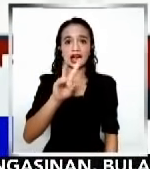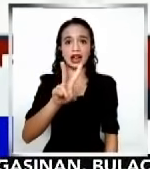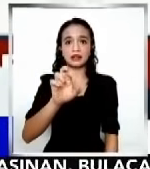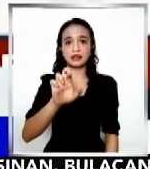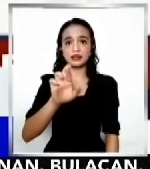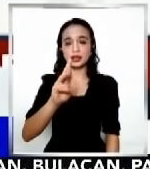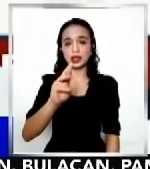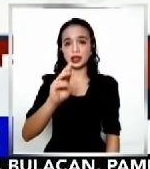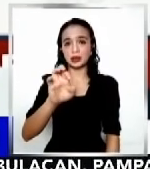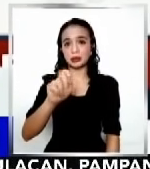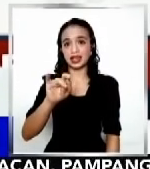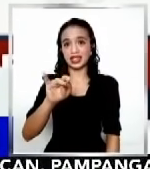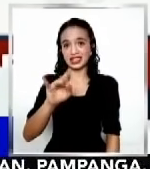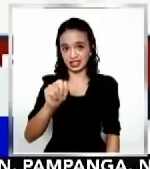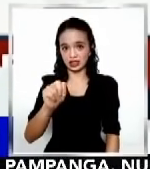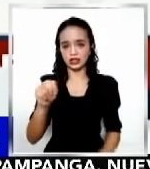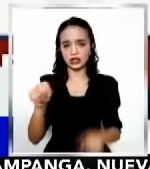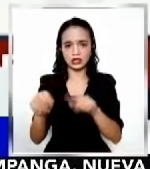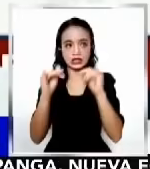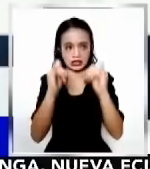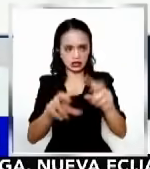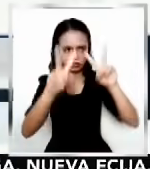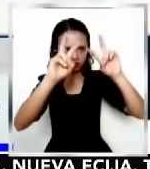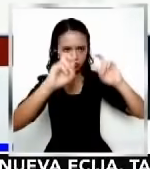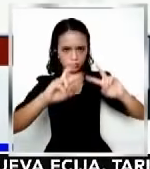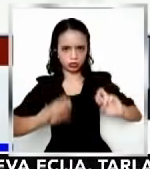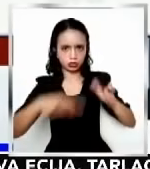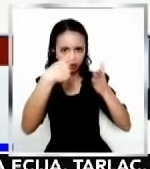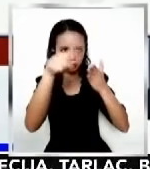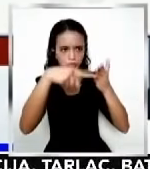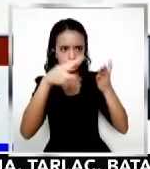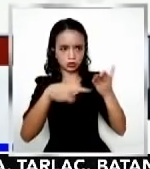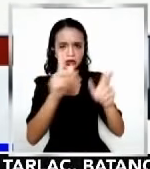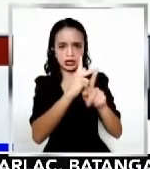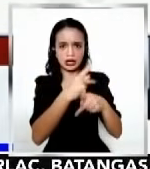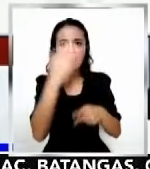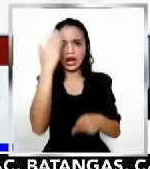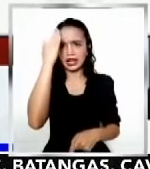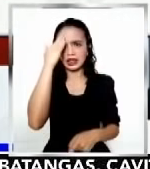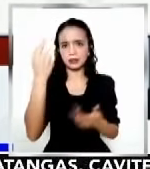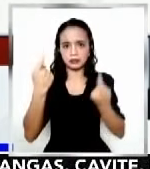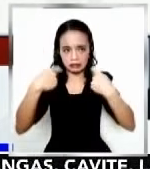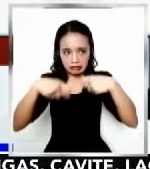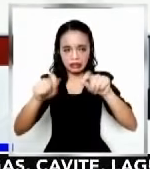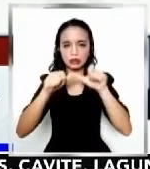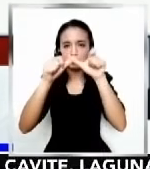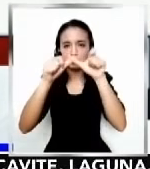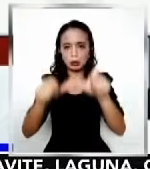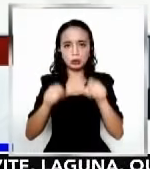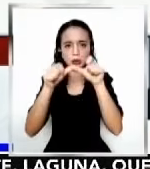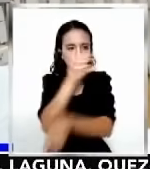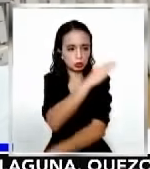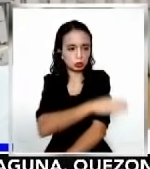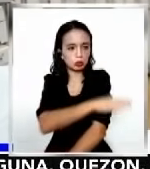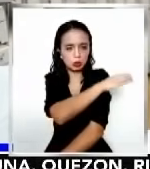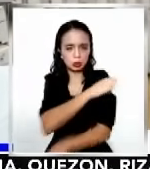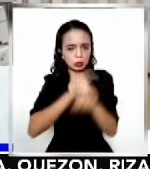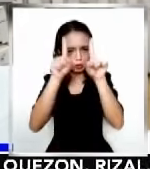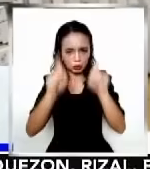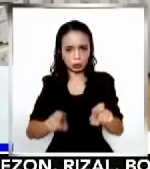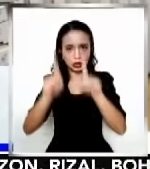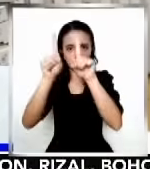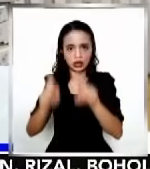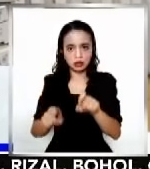isang investigational product. Alam naman natin may mga clinical trials ongoing nito para gamitin against COVID-19.